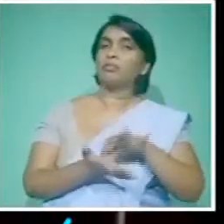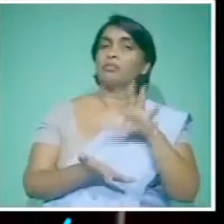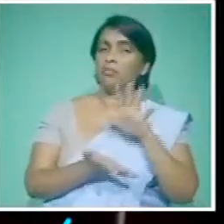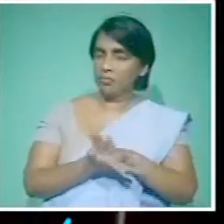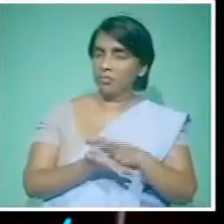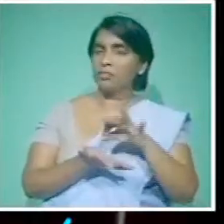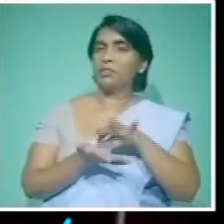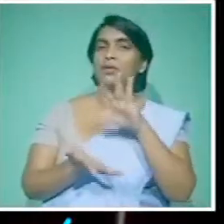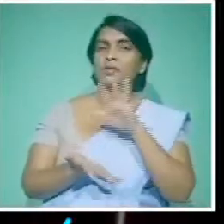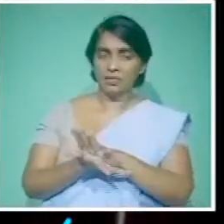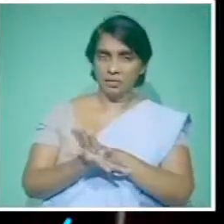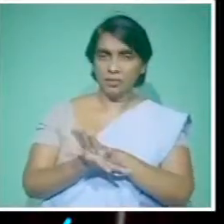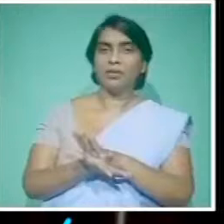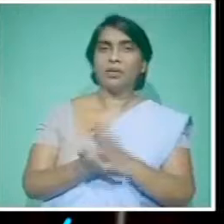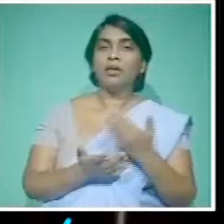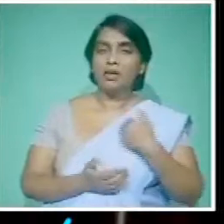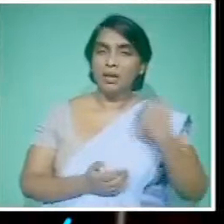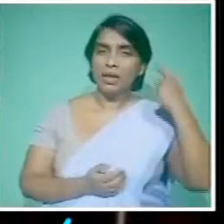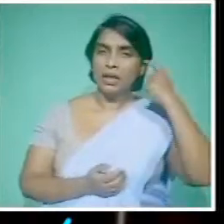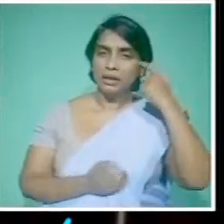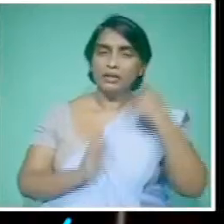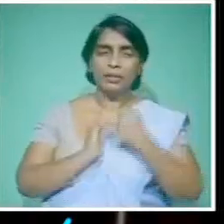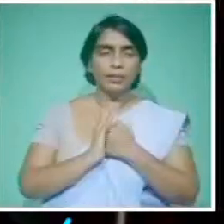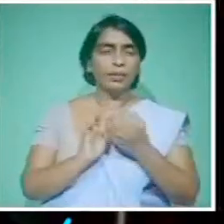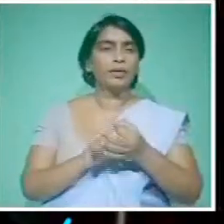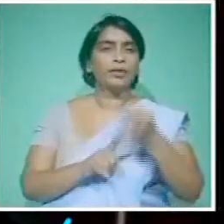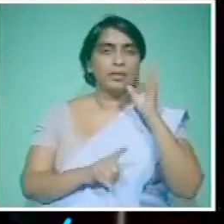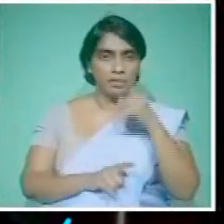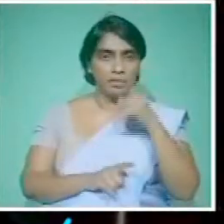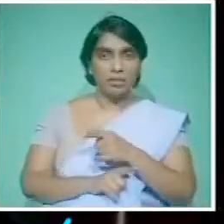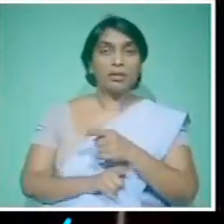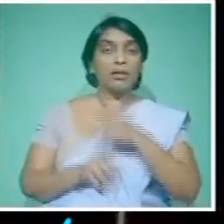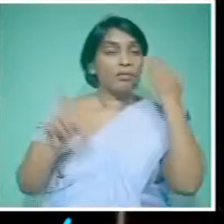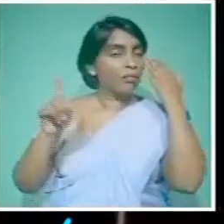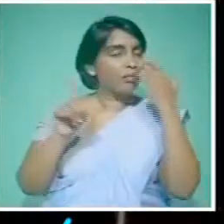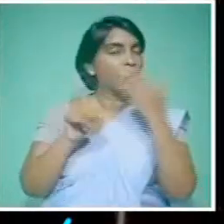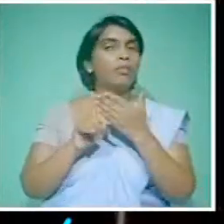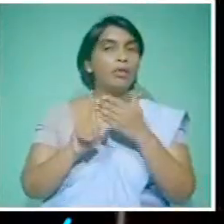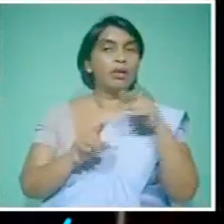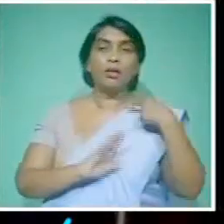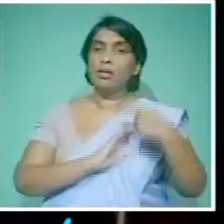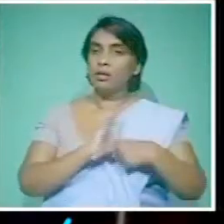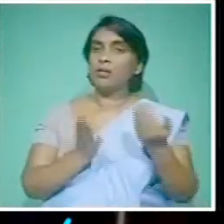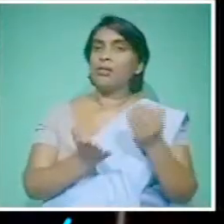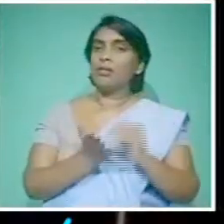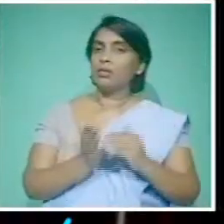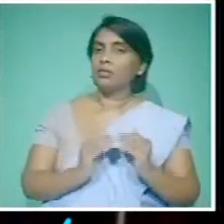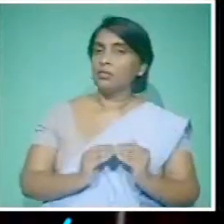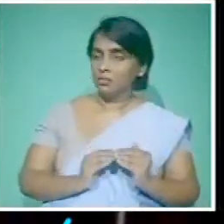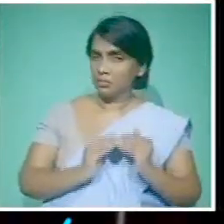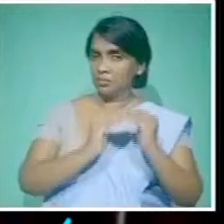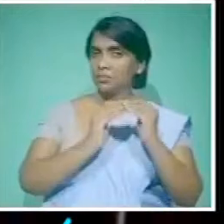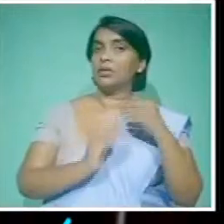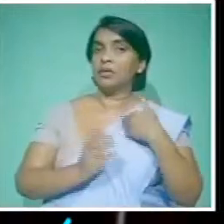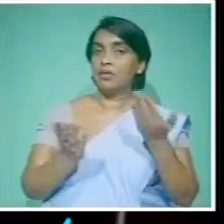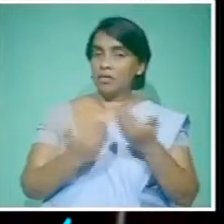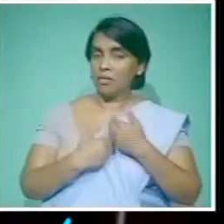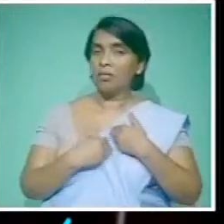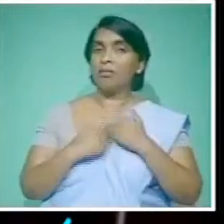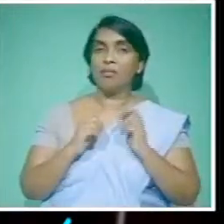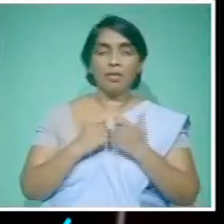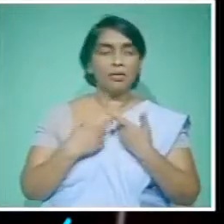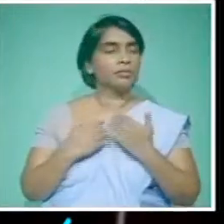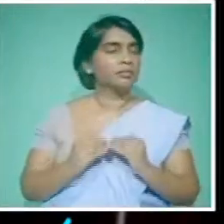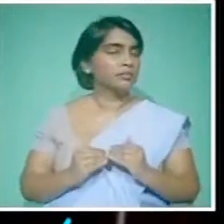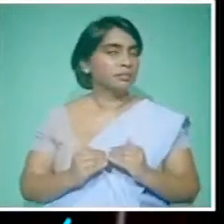ගත යුතුයි මම හිතනවා ගරු ජනාධිපතිතුමා ඒ ගැන හිතා මේ රට නැවතත් ගොඩ ගන්නට මේ අපි තියෙන තත්වයෙන්